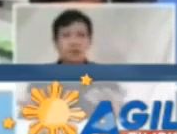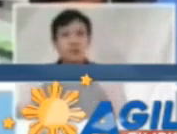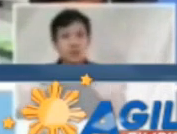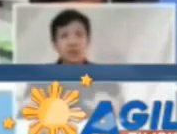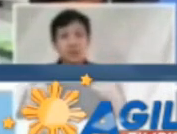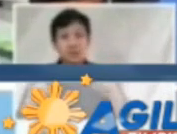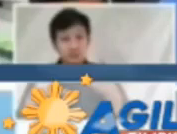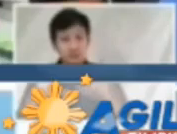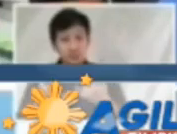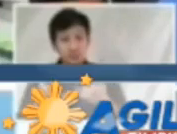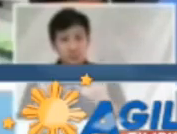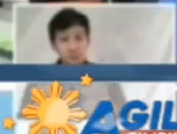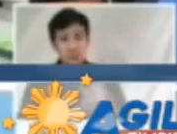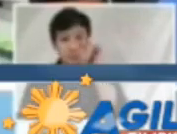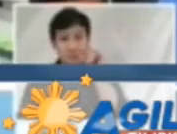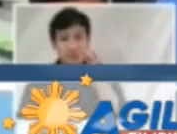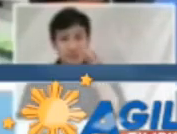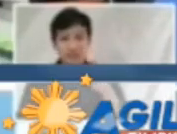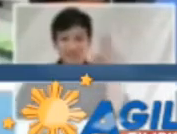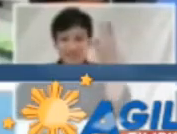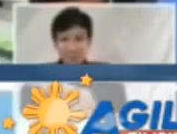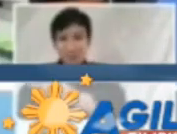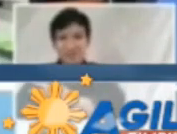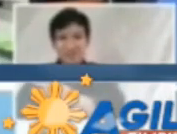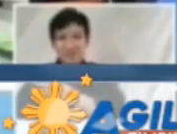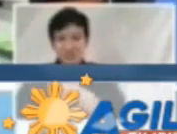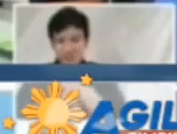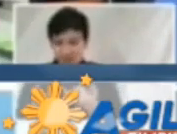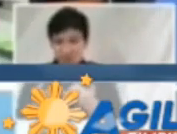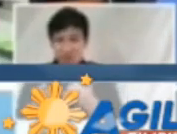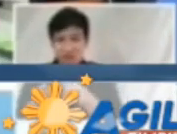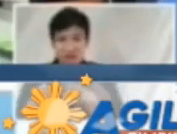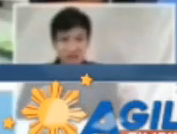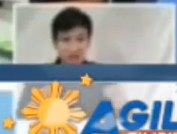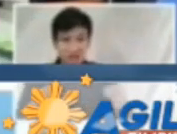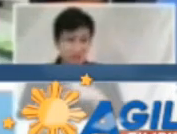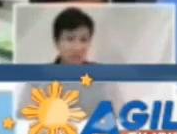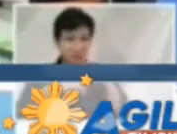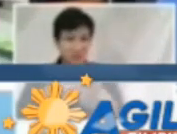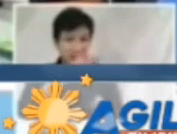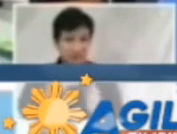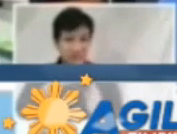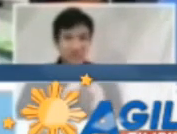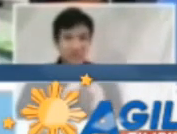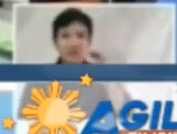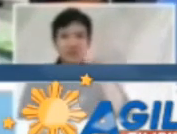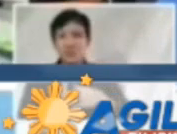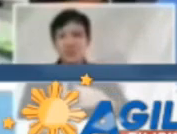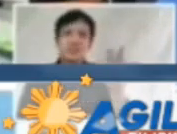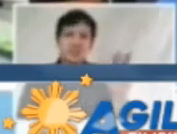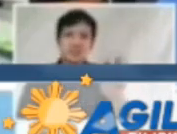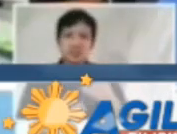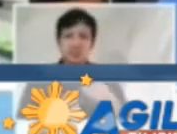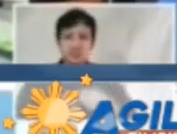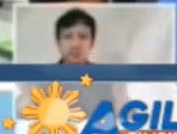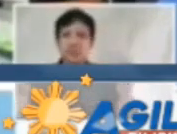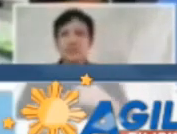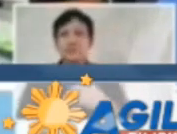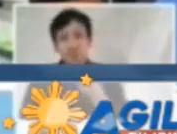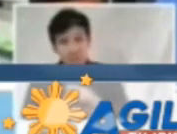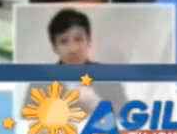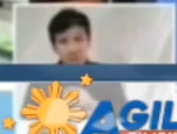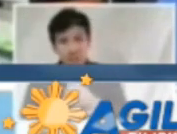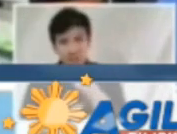sa Omnibus Guidelines na ipinalabas ng DSWD na bawal pong hatiin itong